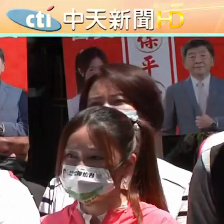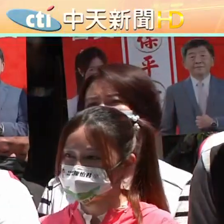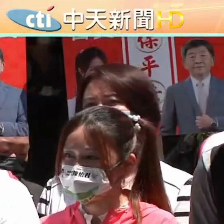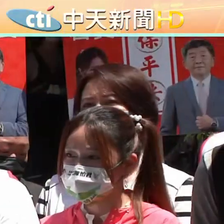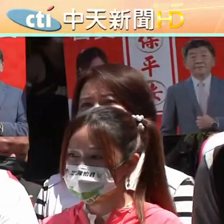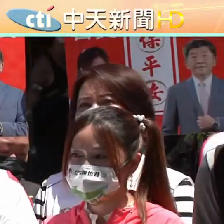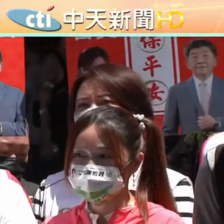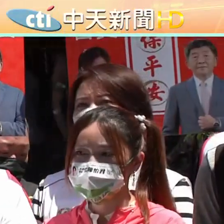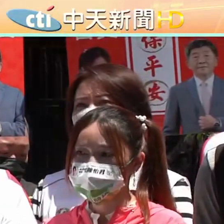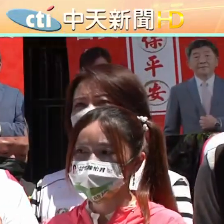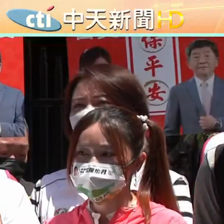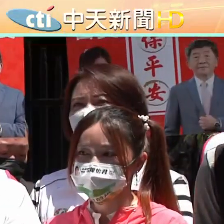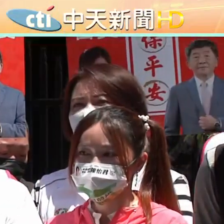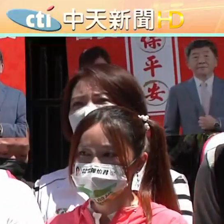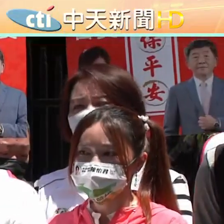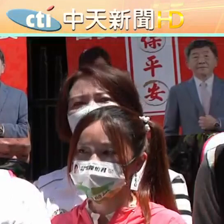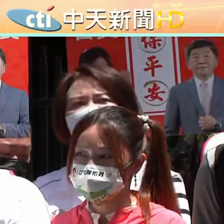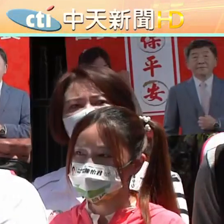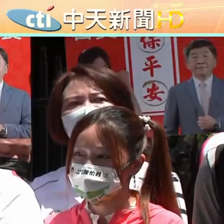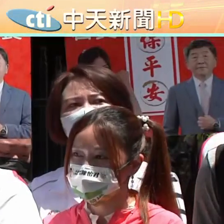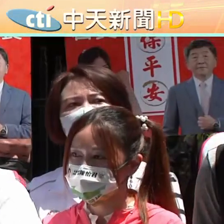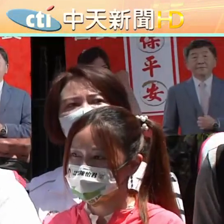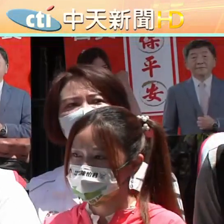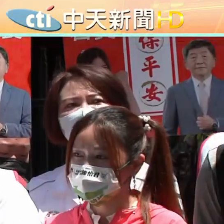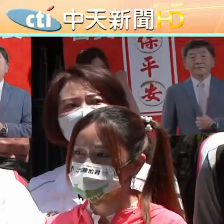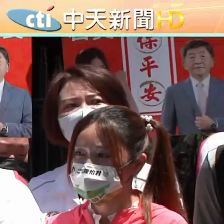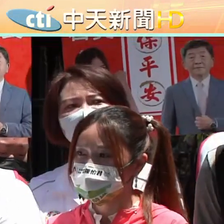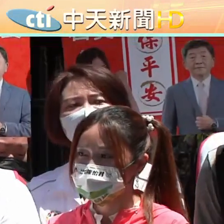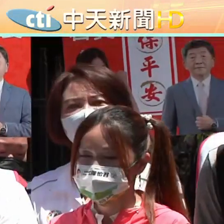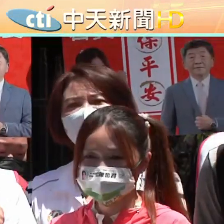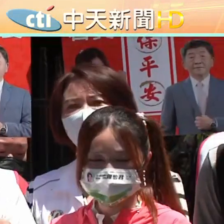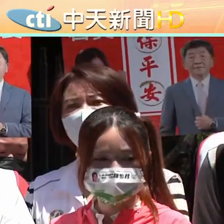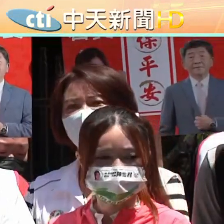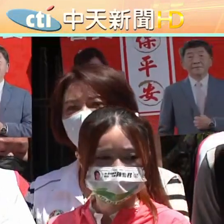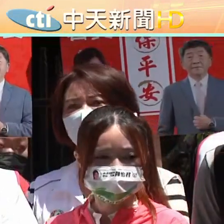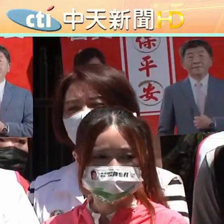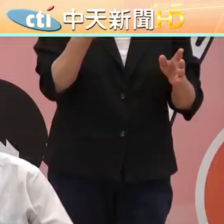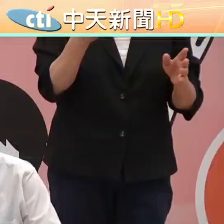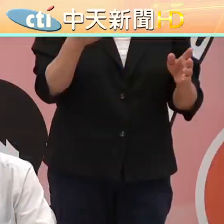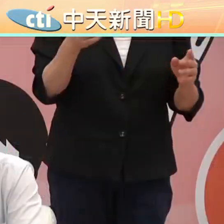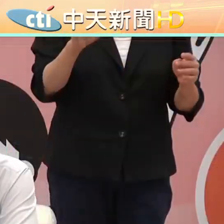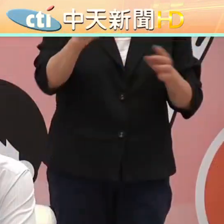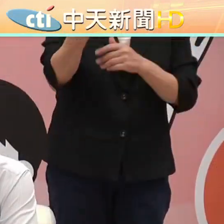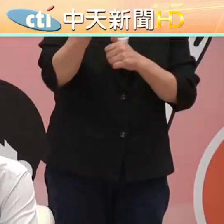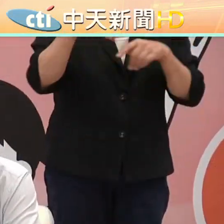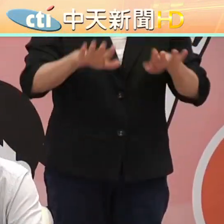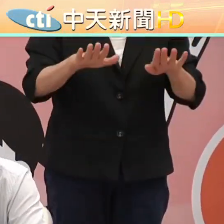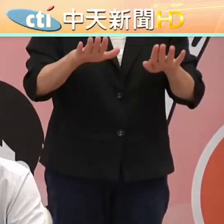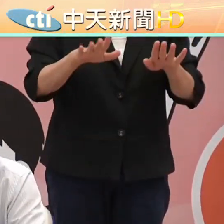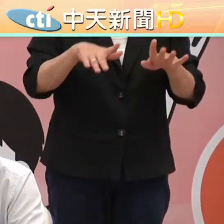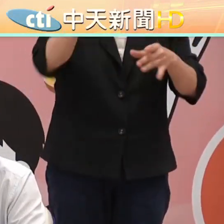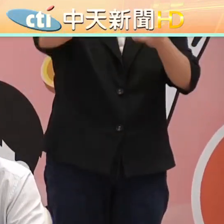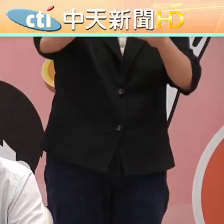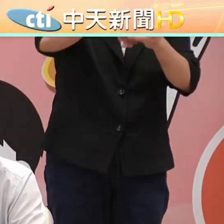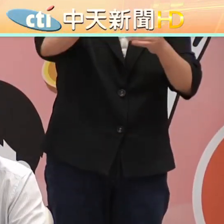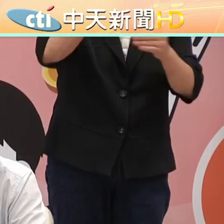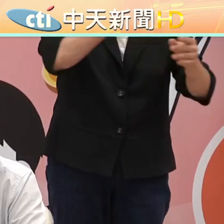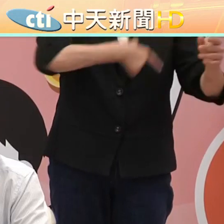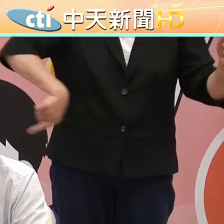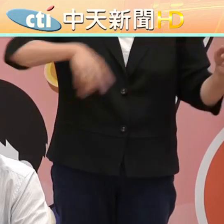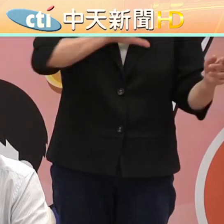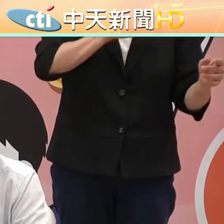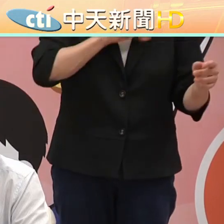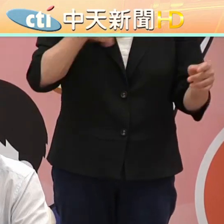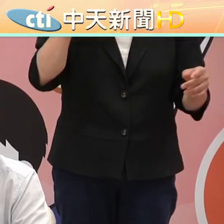也被硬桥掉，所以台北市这一战。其实对蔡英文来说，会不会提早搏？陈时中如果没有当选或选得很难看的